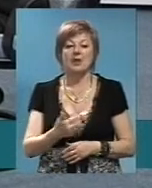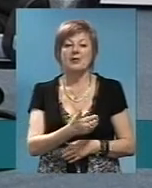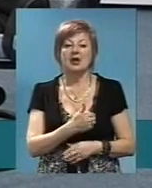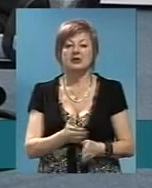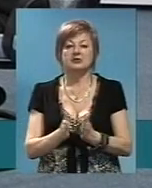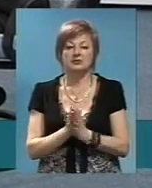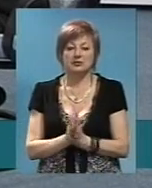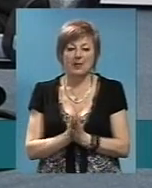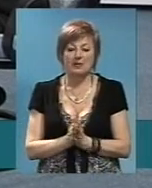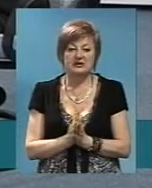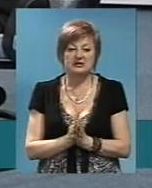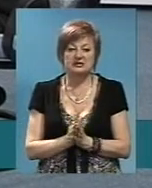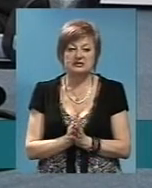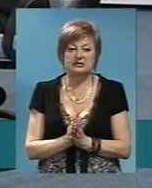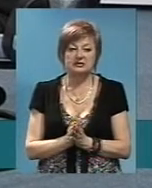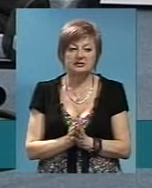попросити,